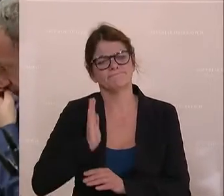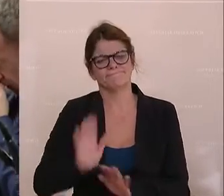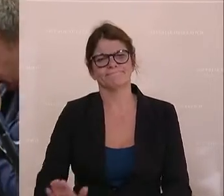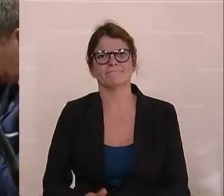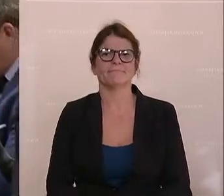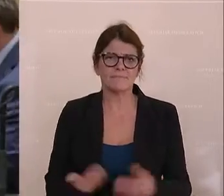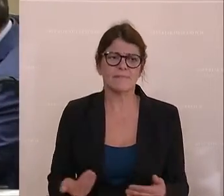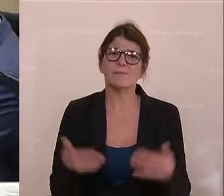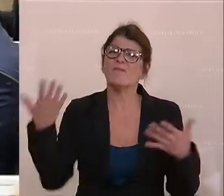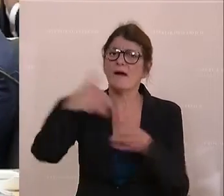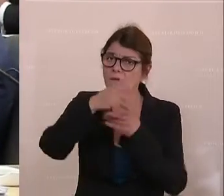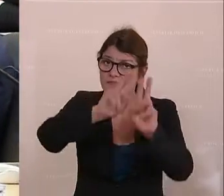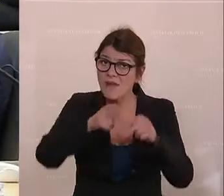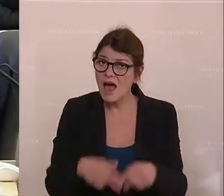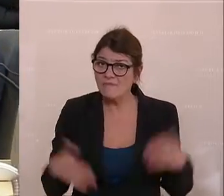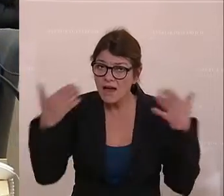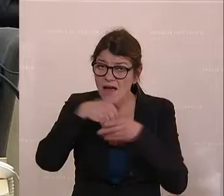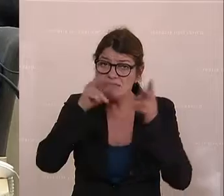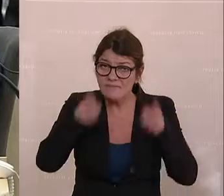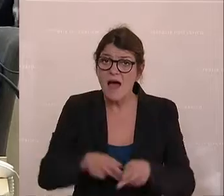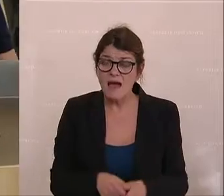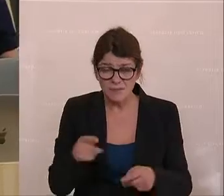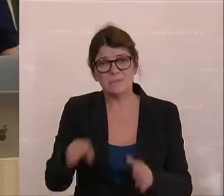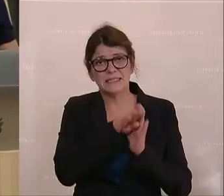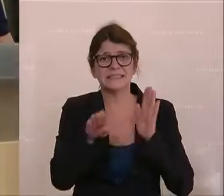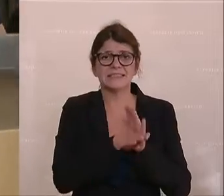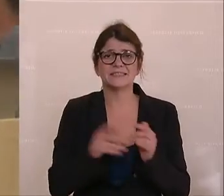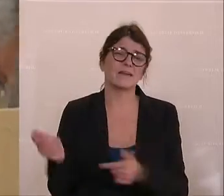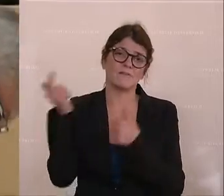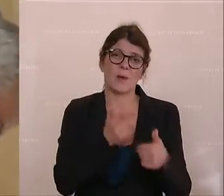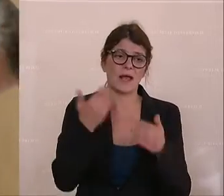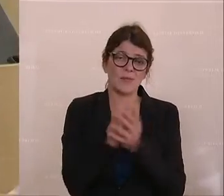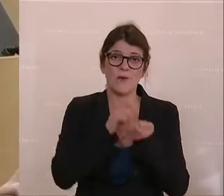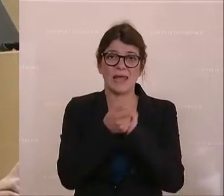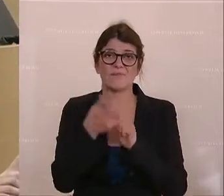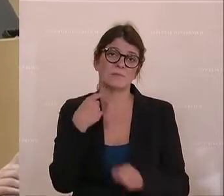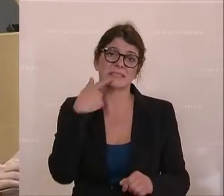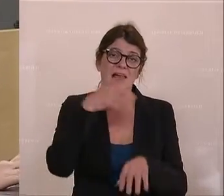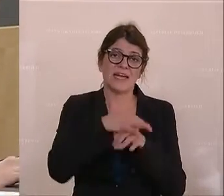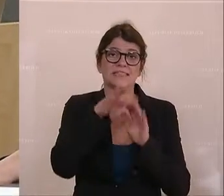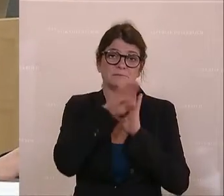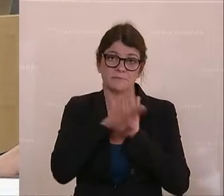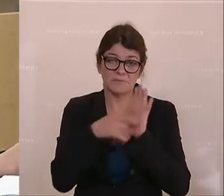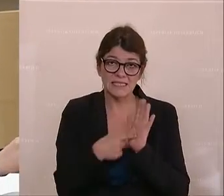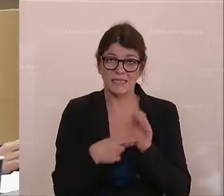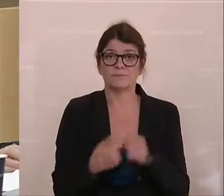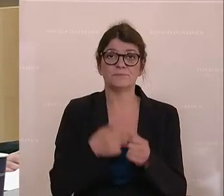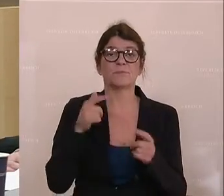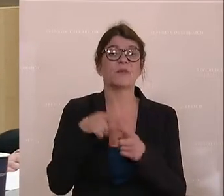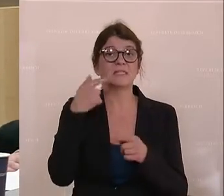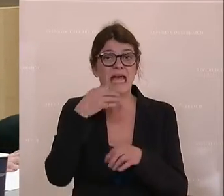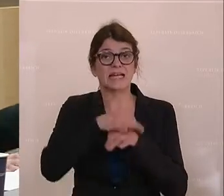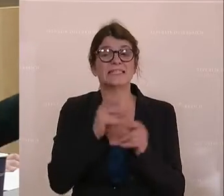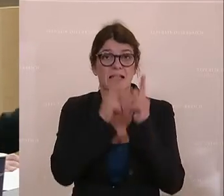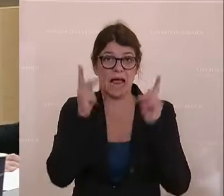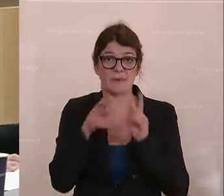Weil um was geht es denn wirklich? Um was geht es wirklich bei diesem Gesetz? Die vorliegende Novelle des Zahnärztegesetzes und der